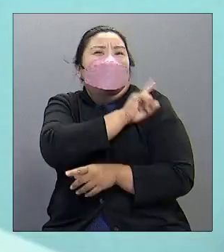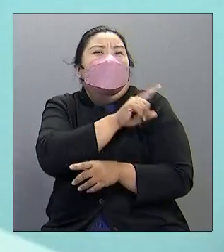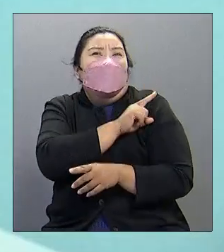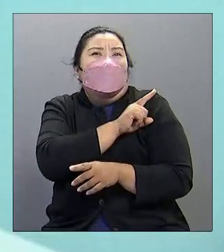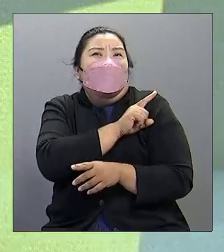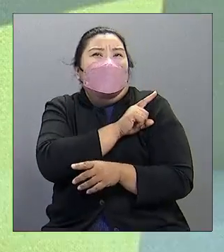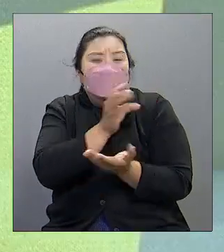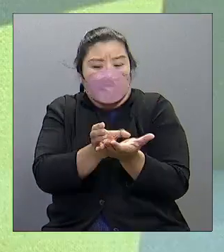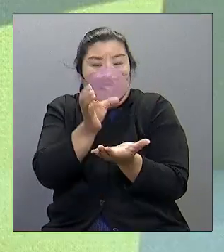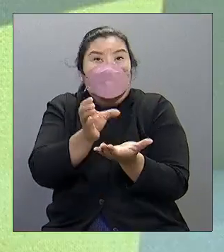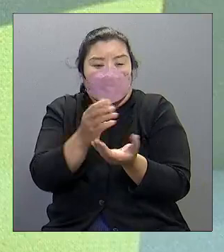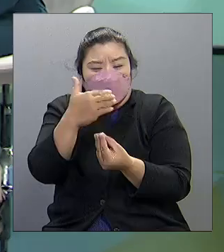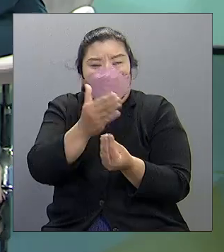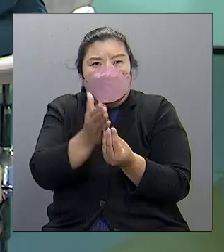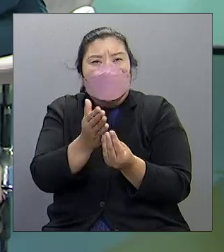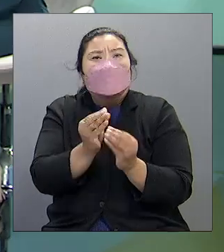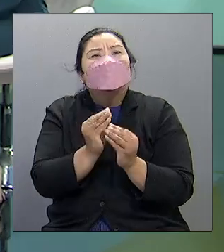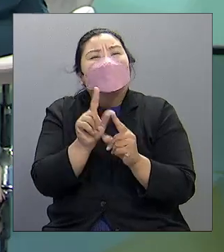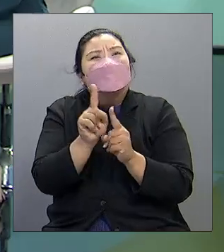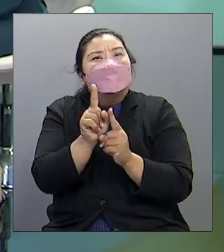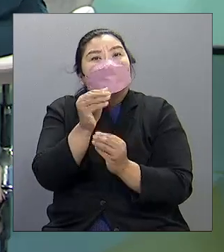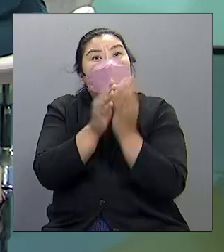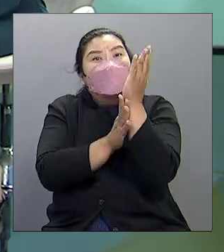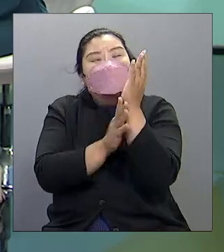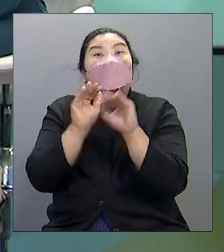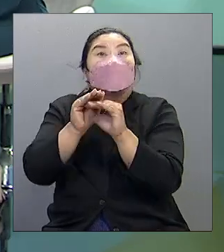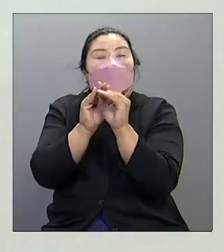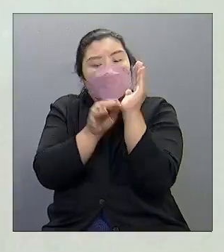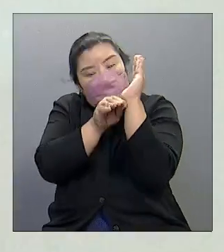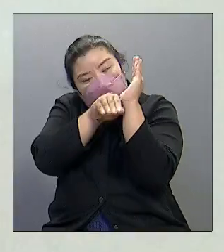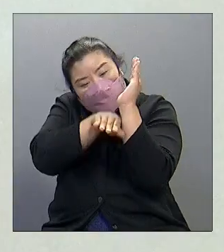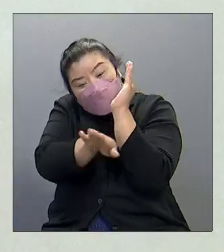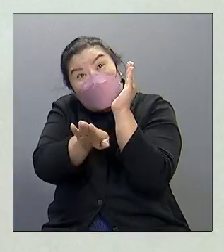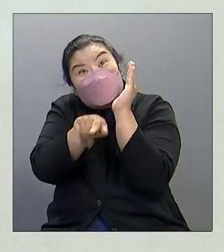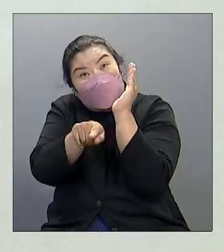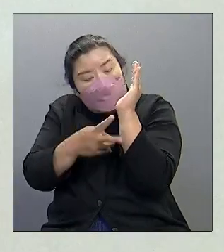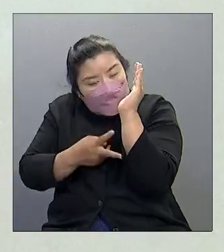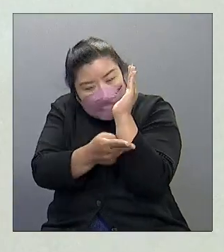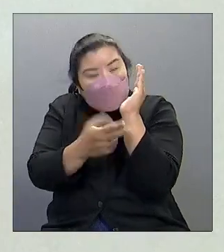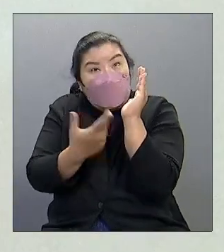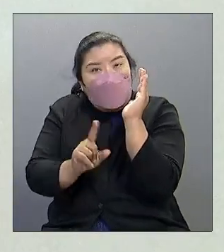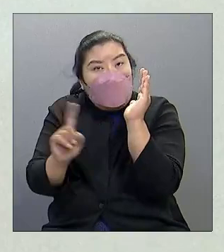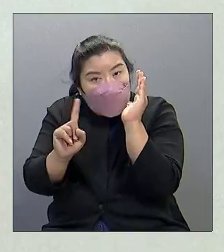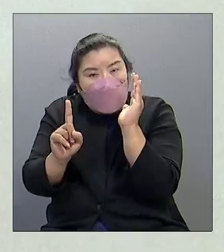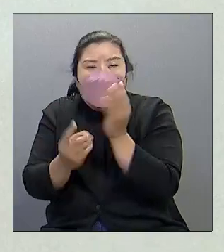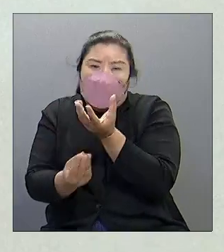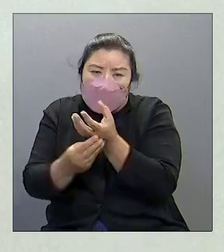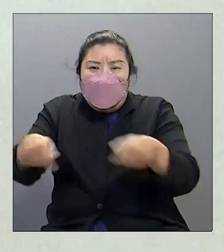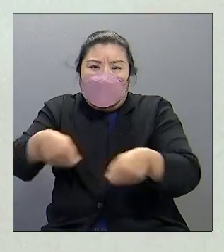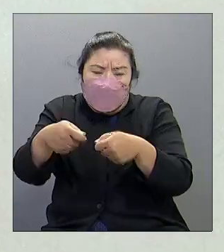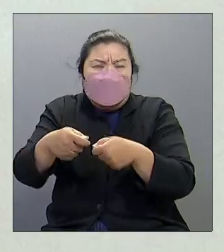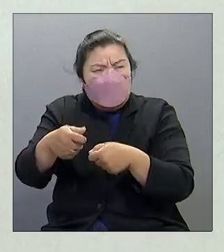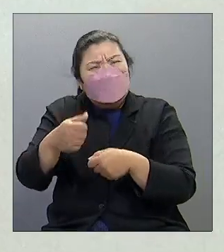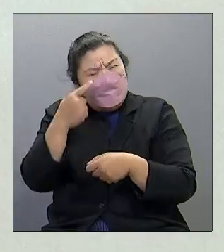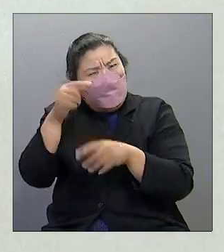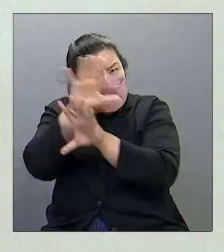พูดก็แมๆ ถ texture ใช่มยใช่แต่บางคนถาเกิดสมมิว่าไม่แงแรง หอวเป็โรคเกี่ยวกับก